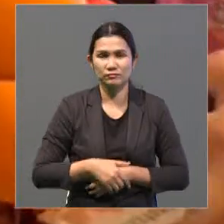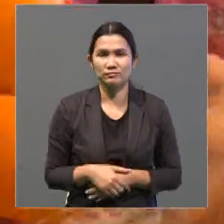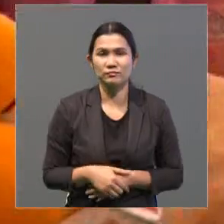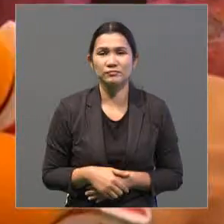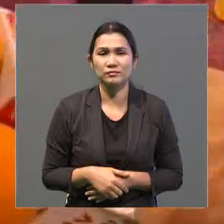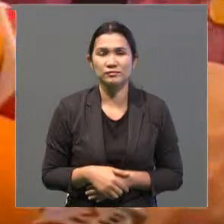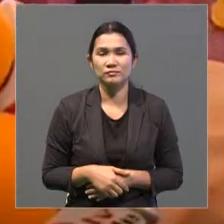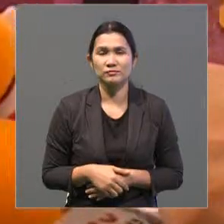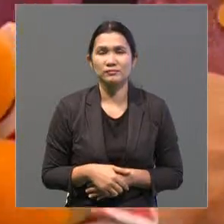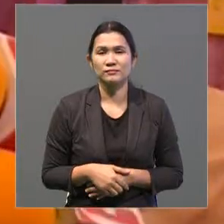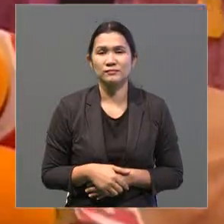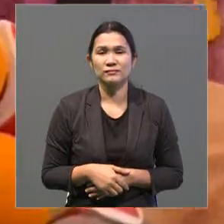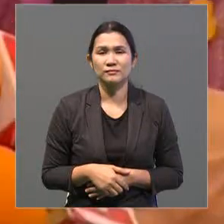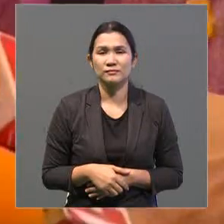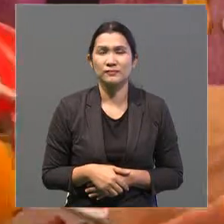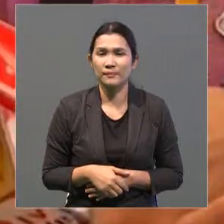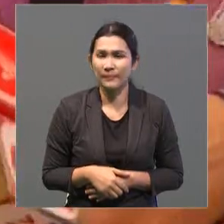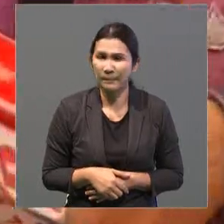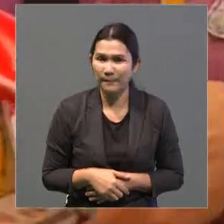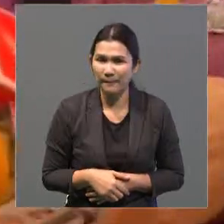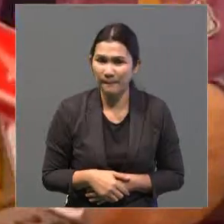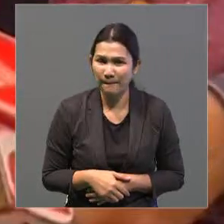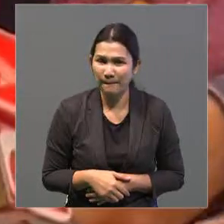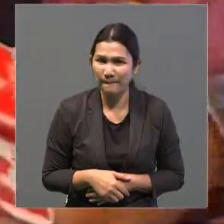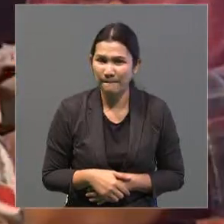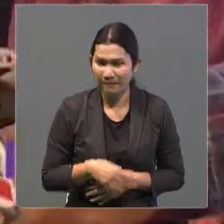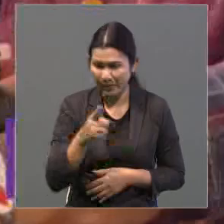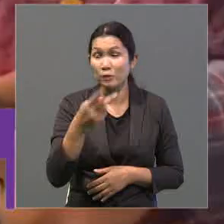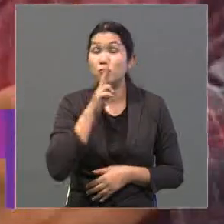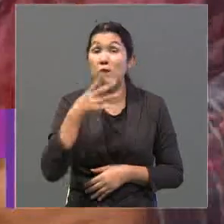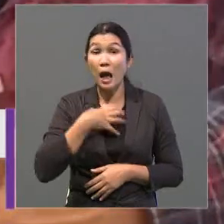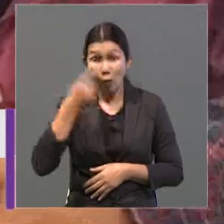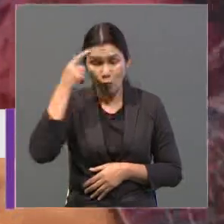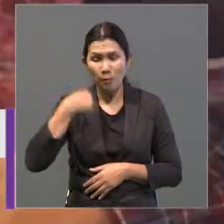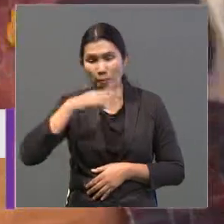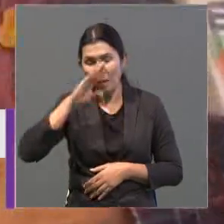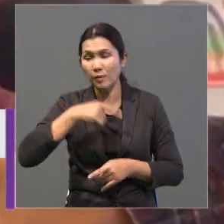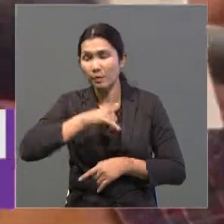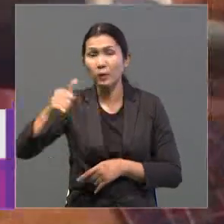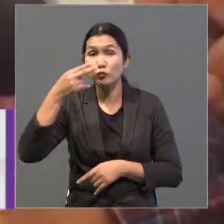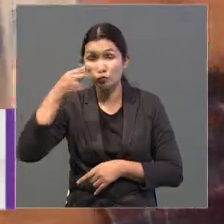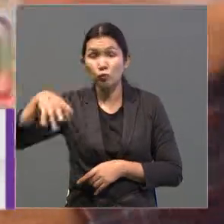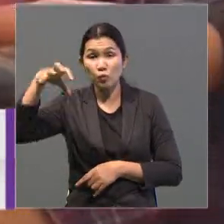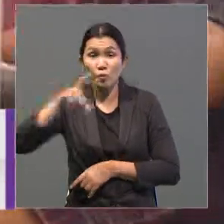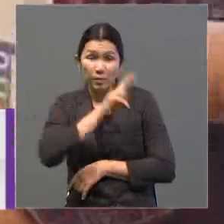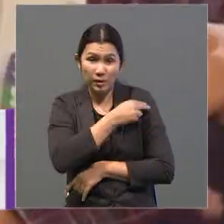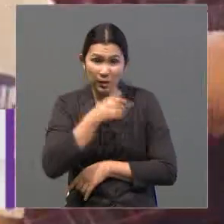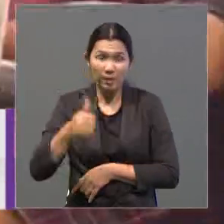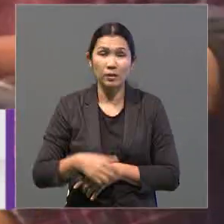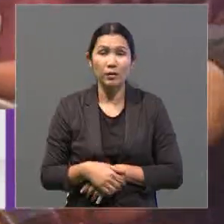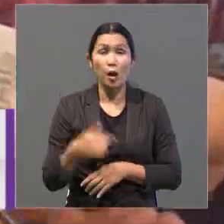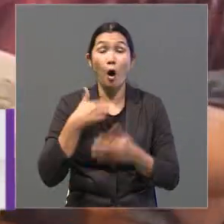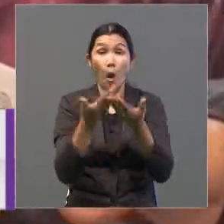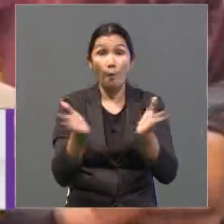ป่วยไม่จริงการรักษาเราไปศึกษาที่บำรุงราชอะไรครับผม แล้วคนในครอบครัวท่านยังอยู่ภูมิใจไทยไหมครับ ครับ